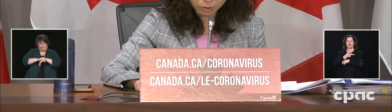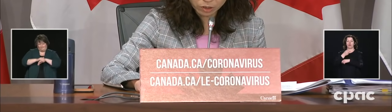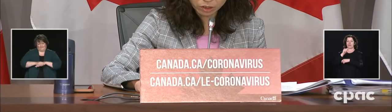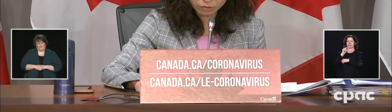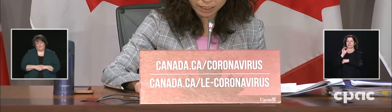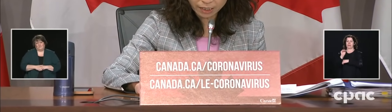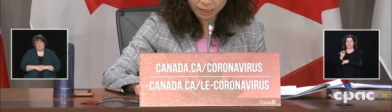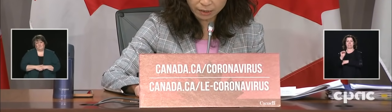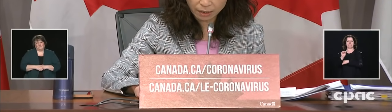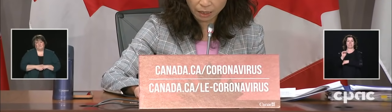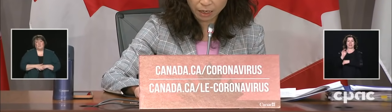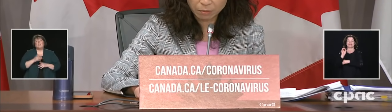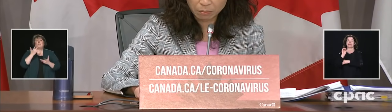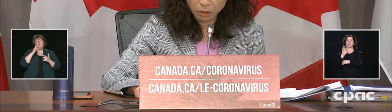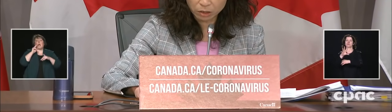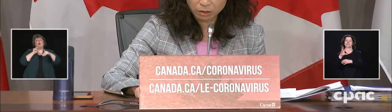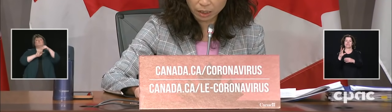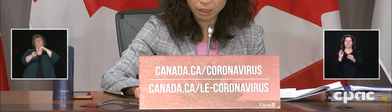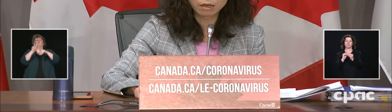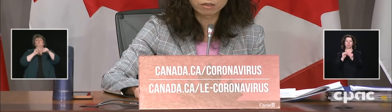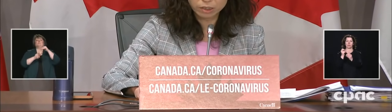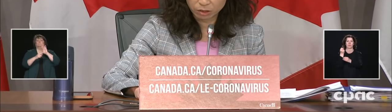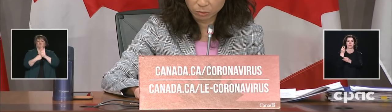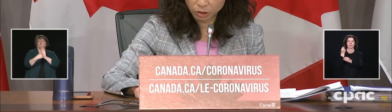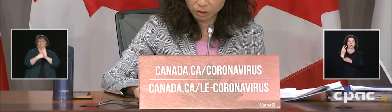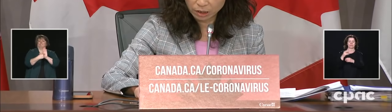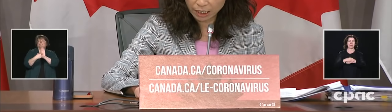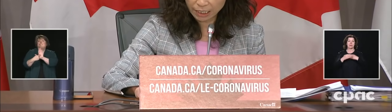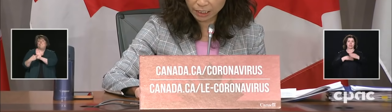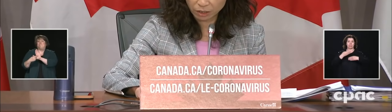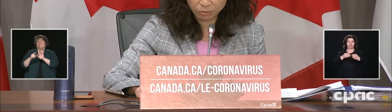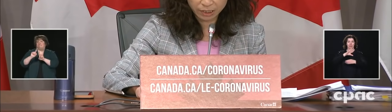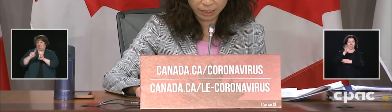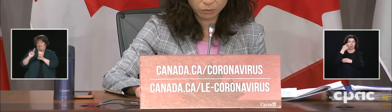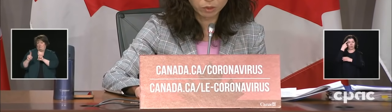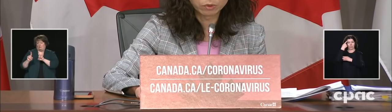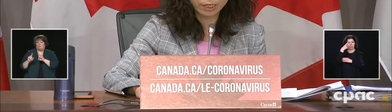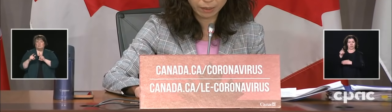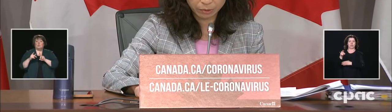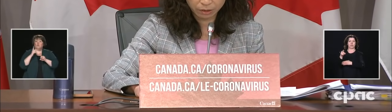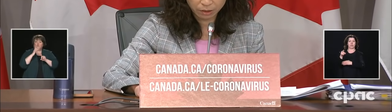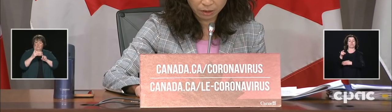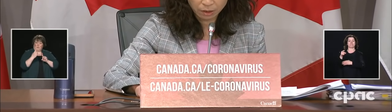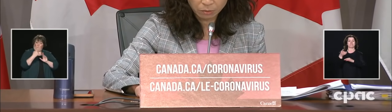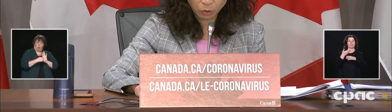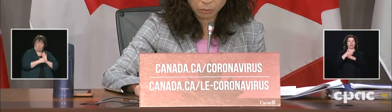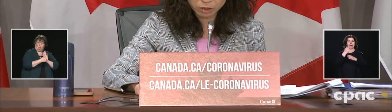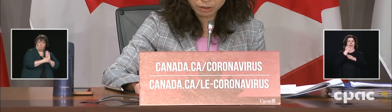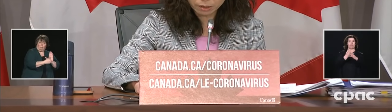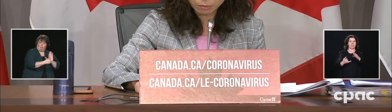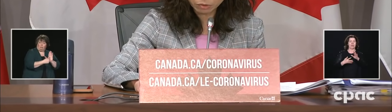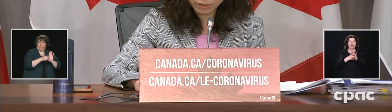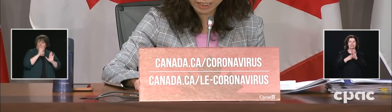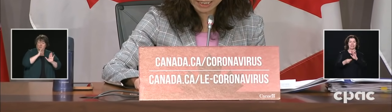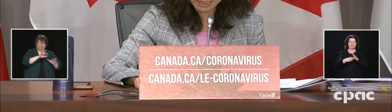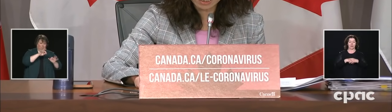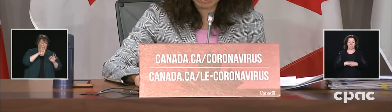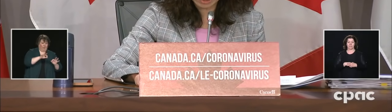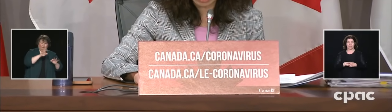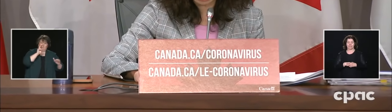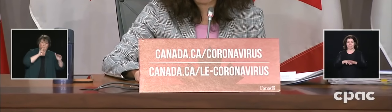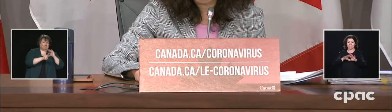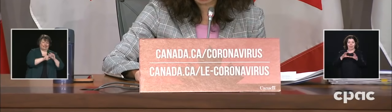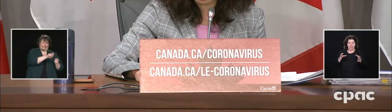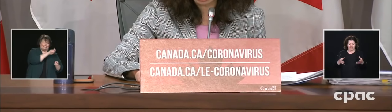It is important to recognize that models are not crystal balls and cannot predict what will happen. What models provide is